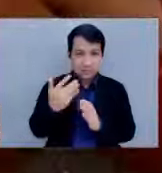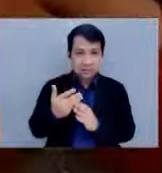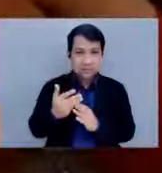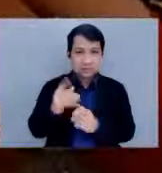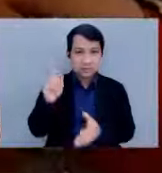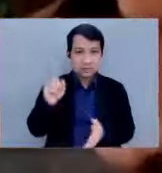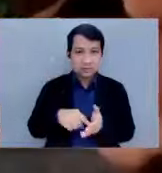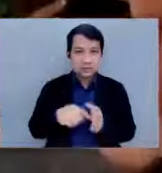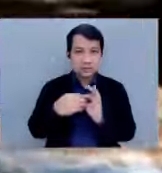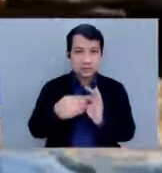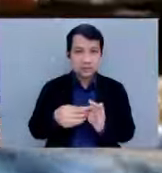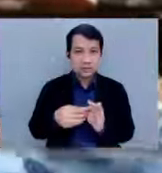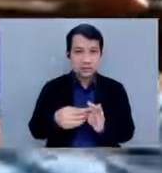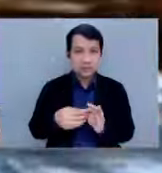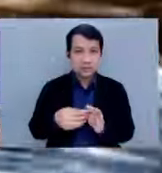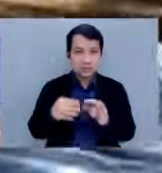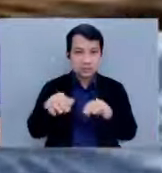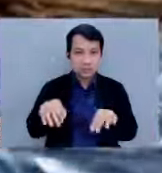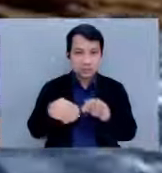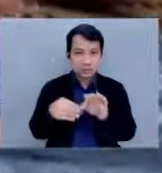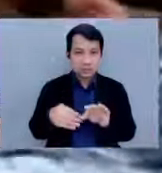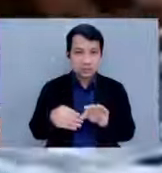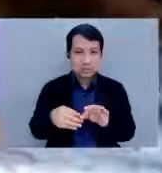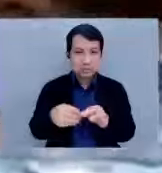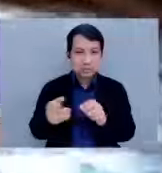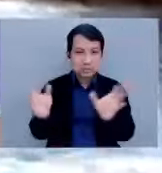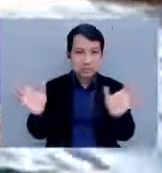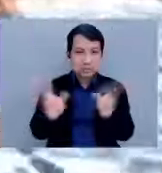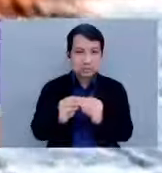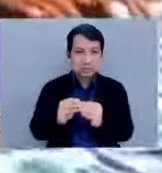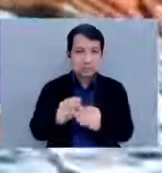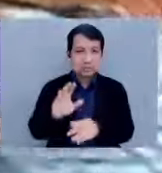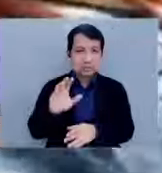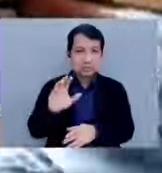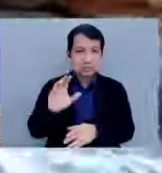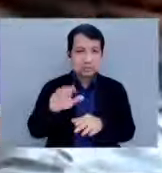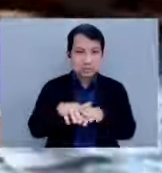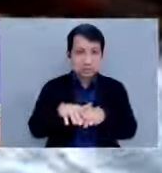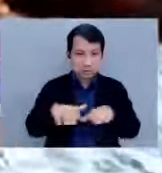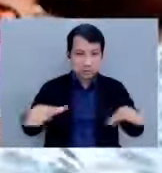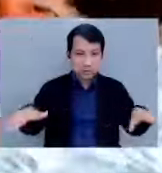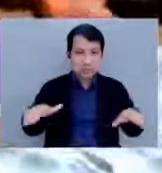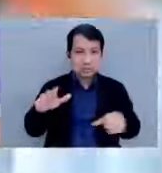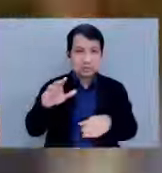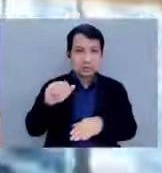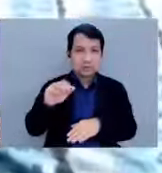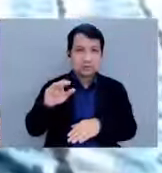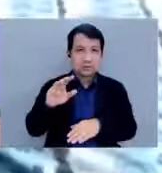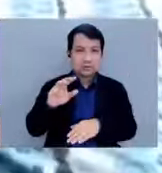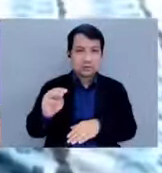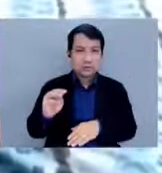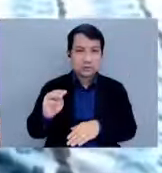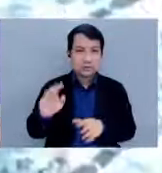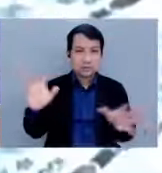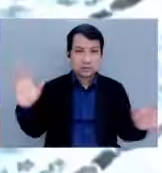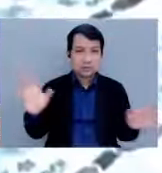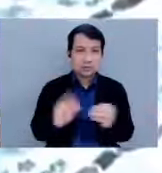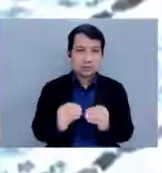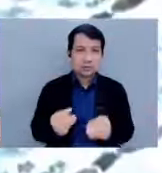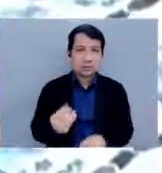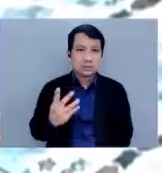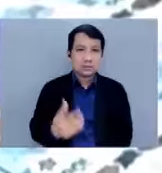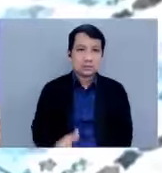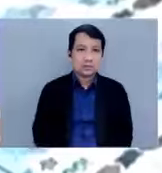bills sa plastic hanggang sa umabot sa 15 metro ang haba ng saranggola. At ang kabuang halaga ng perang